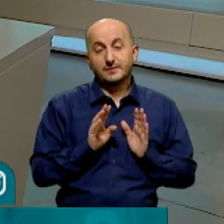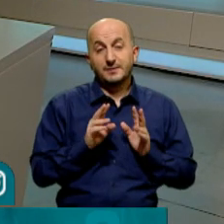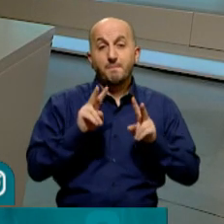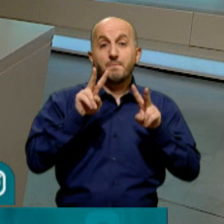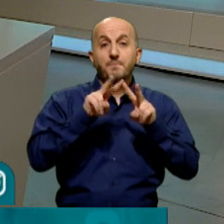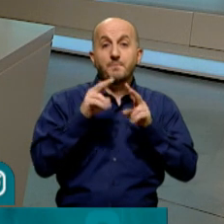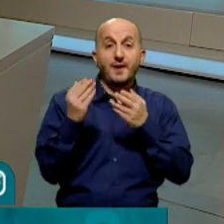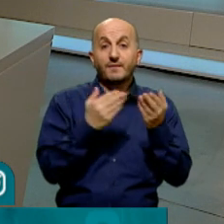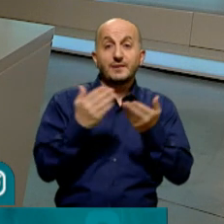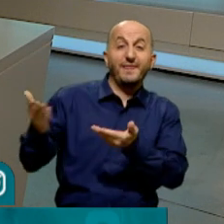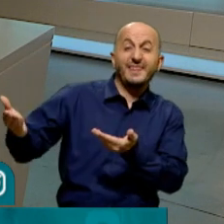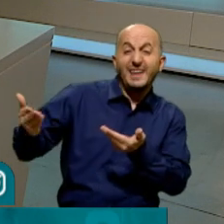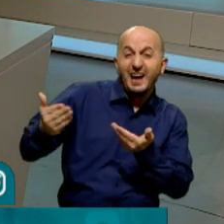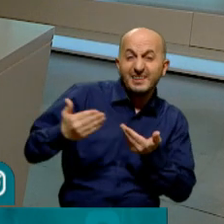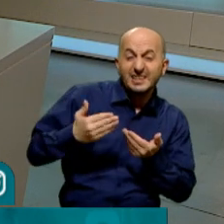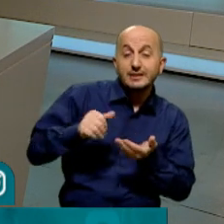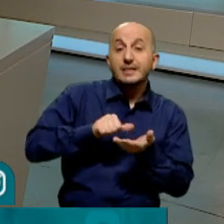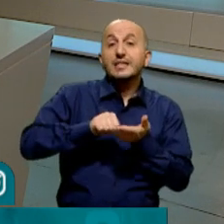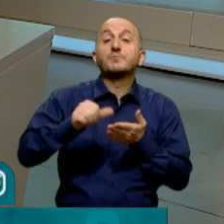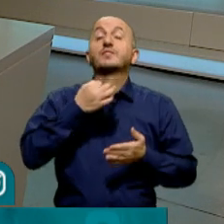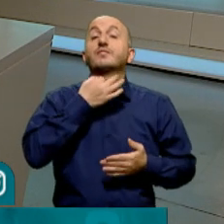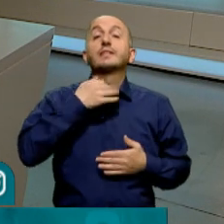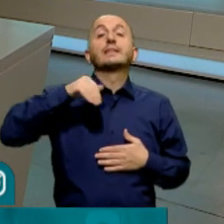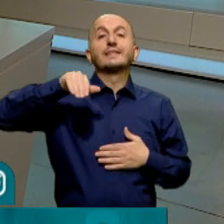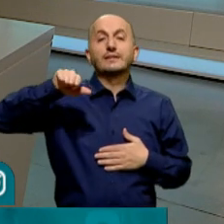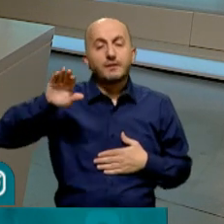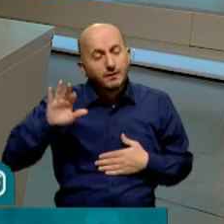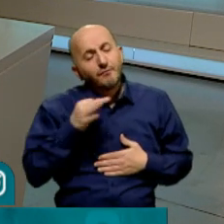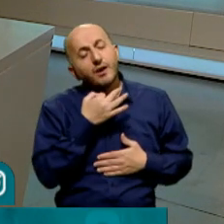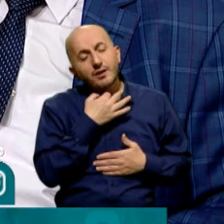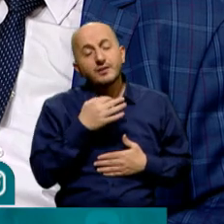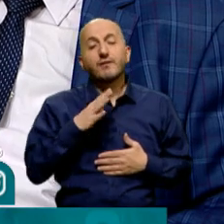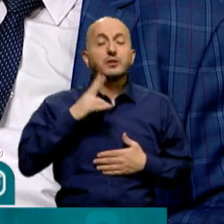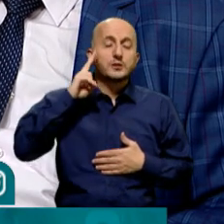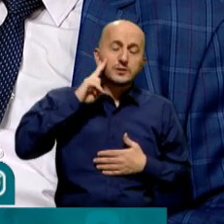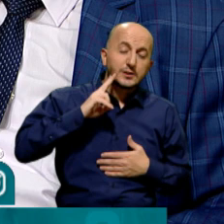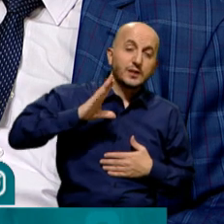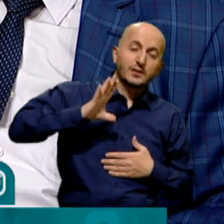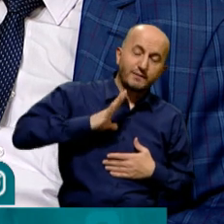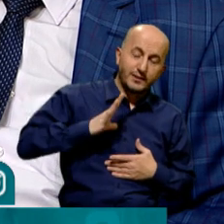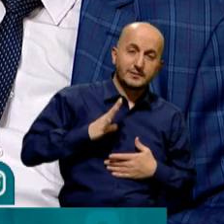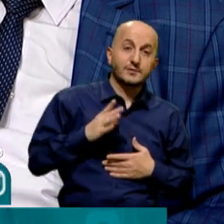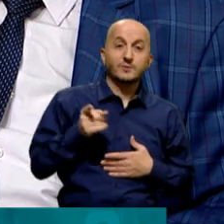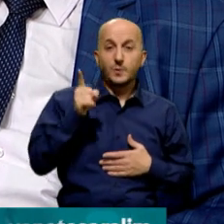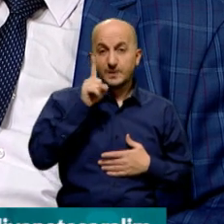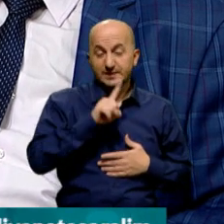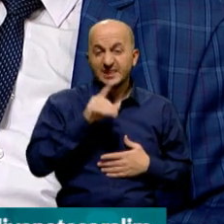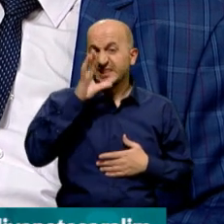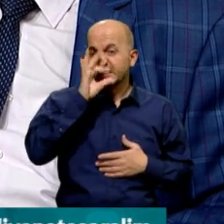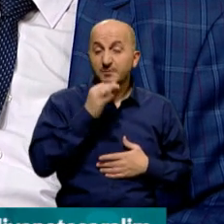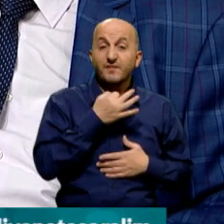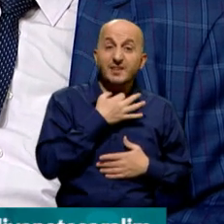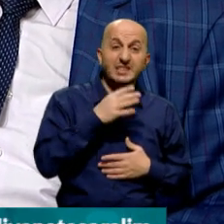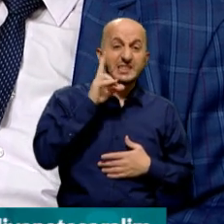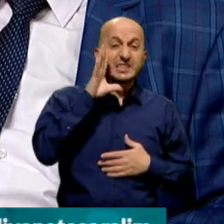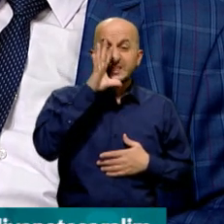davet edilenlerin hepsi fakir değildir. Fakirler de vardır, zenginler de vardır. Dolayısıyla kim fakir, kim